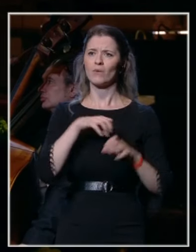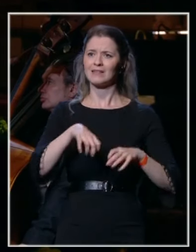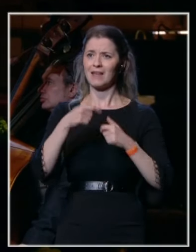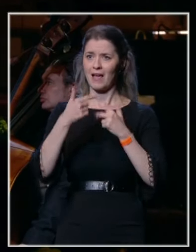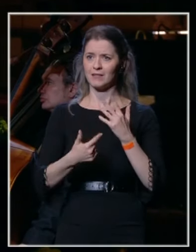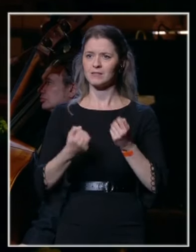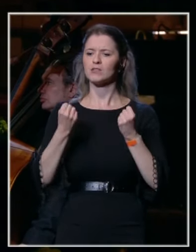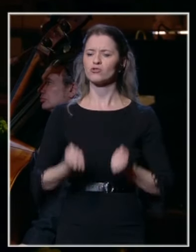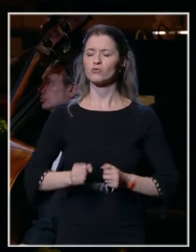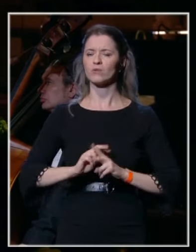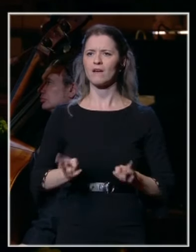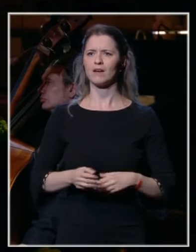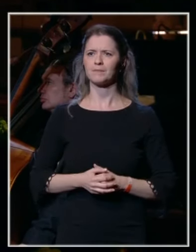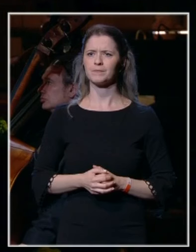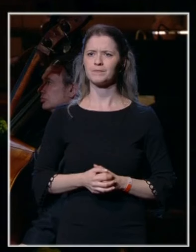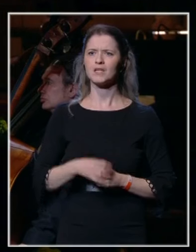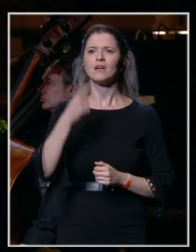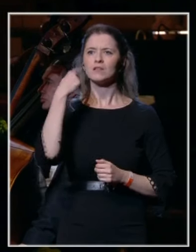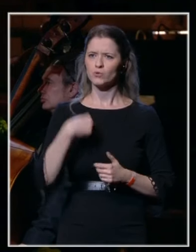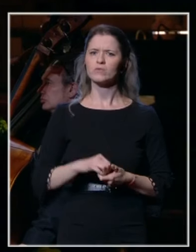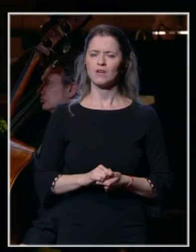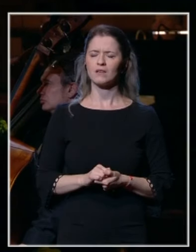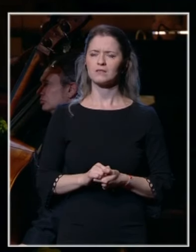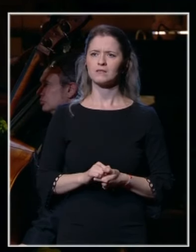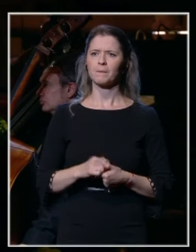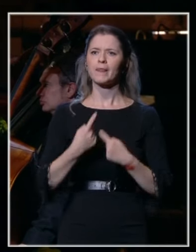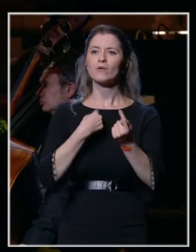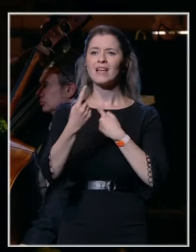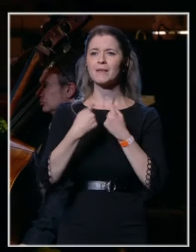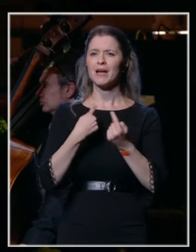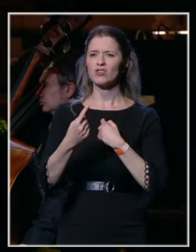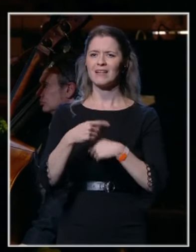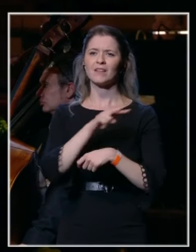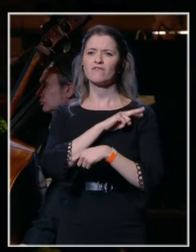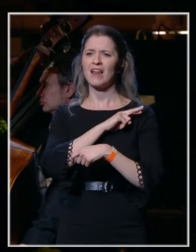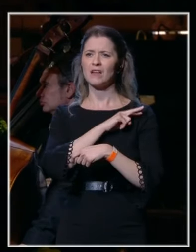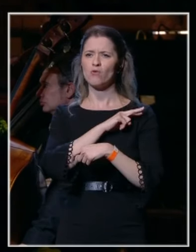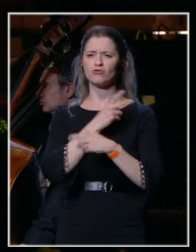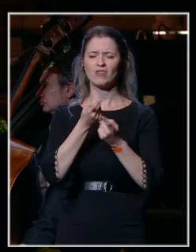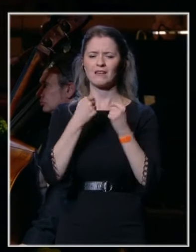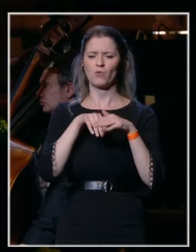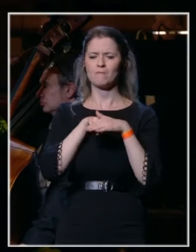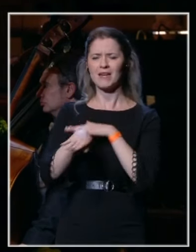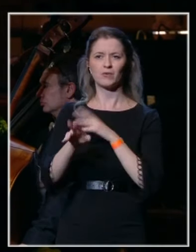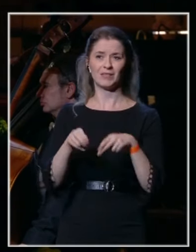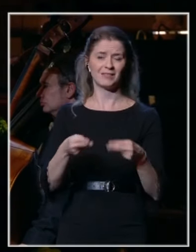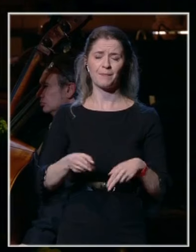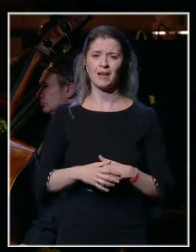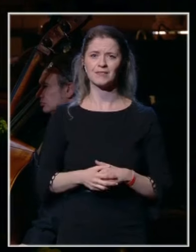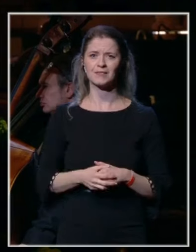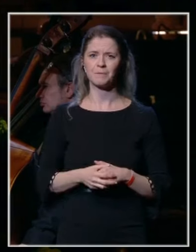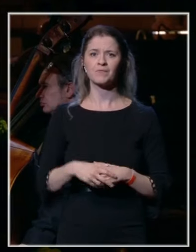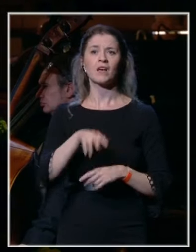tetteknek. Tudja, hogy az egymás iránti felelősség elől nem lehet elmenekülni, a